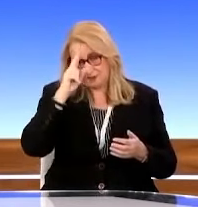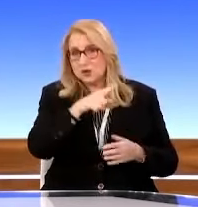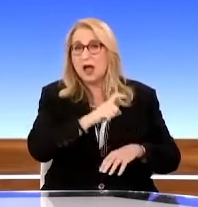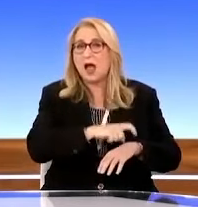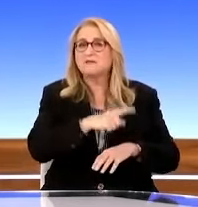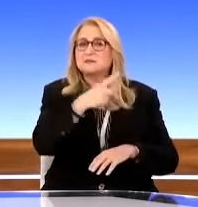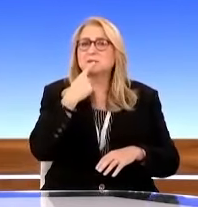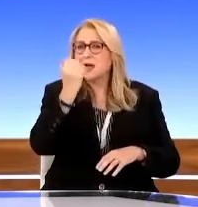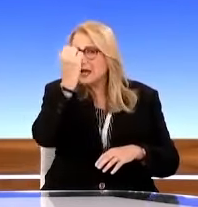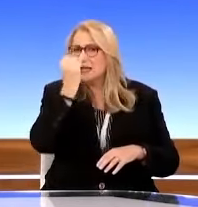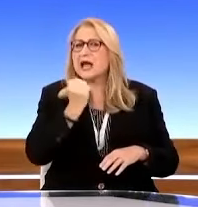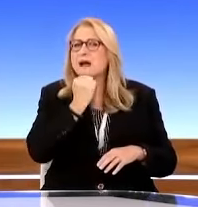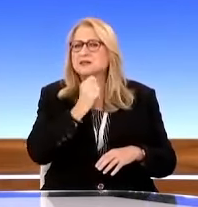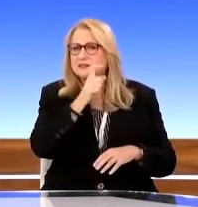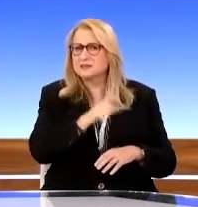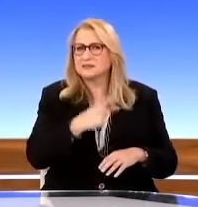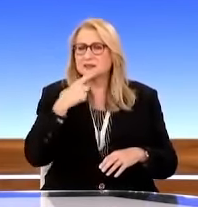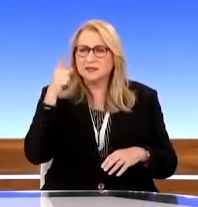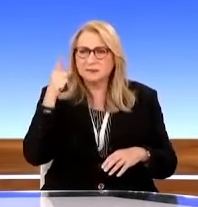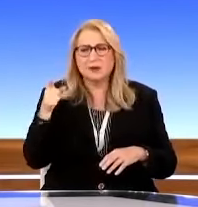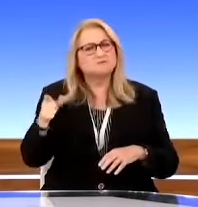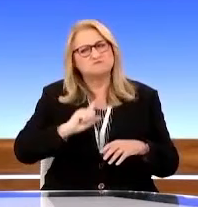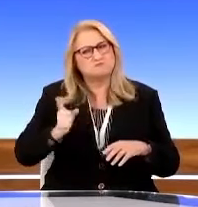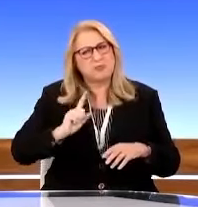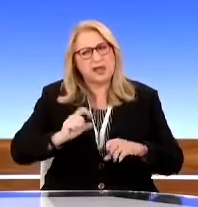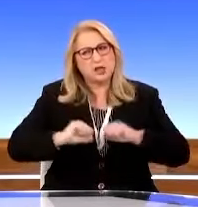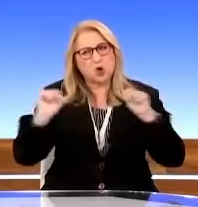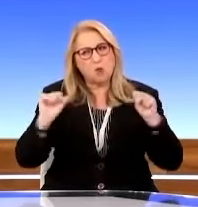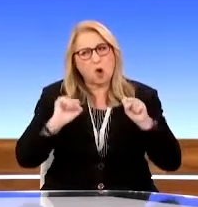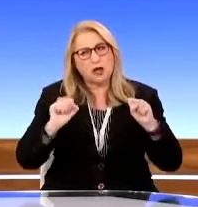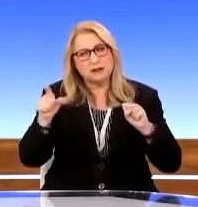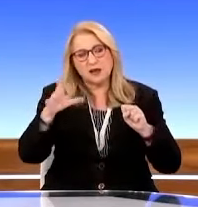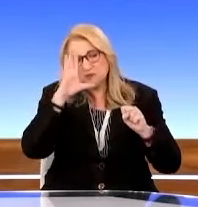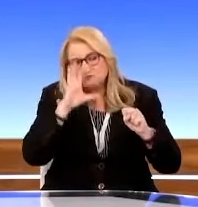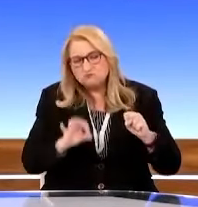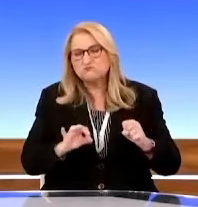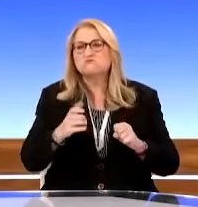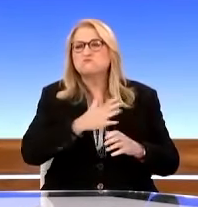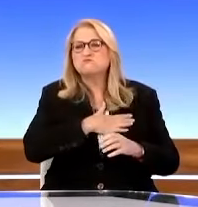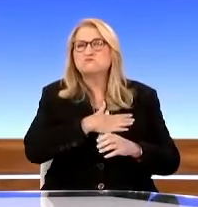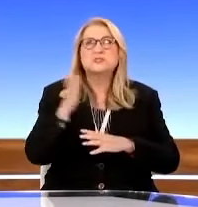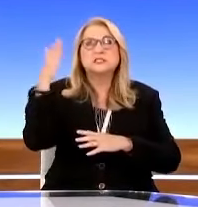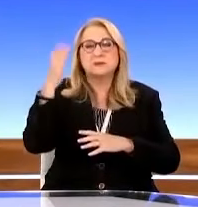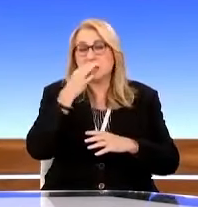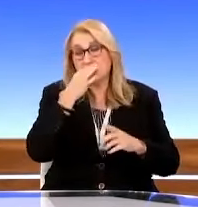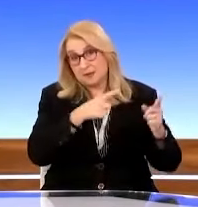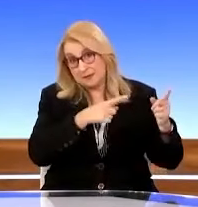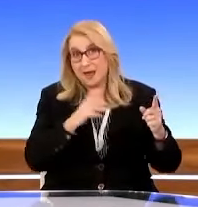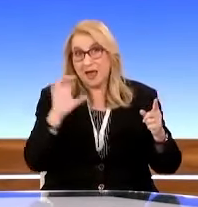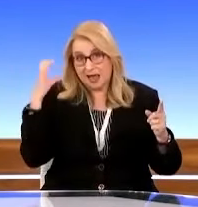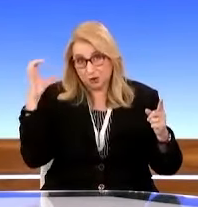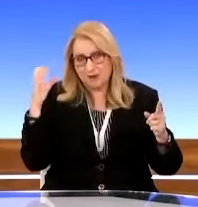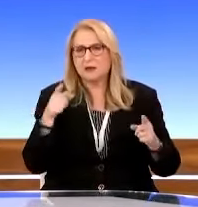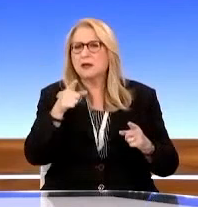για τη Χαμάς, και επίσης μην ξεχνάτε ότι έθεσε υπό αμφισβήτηση